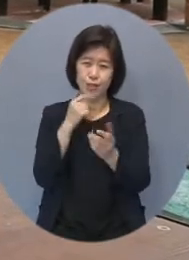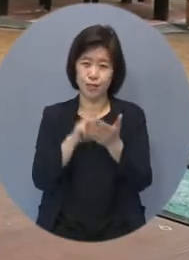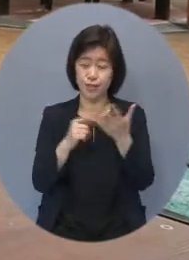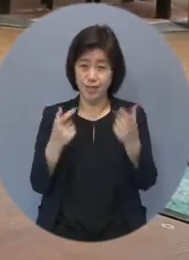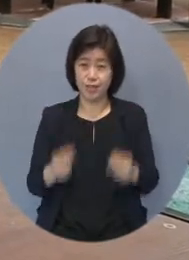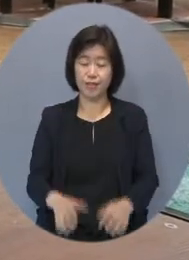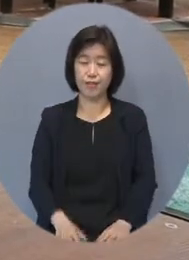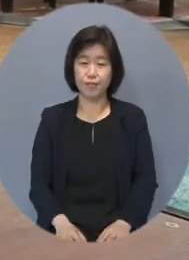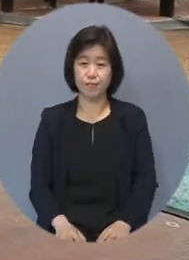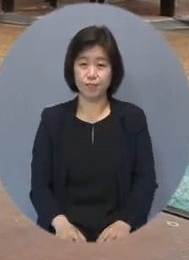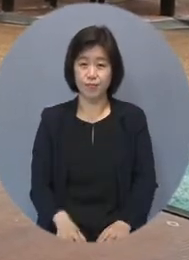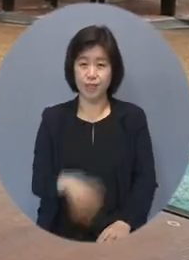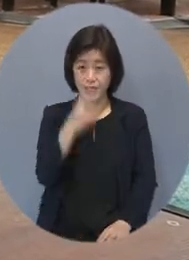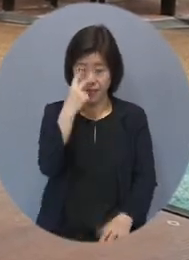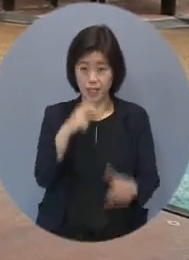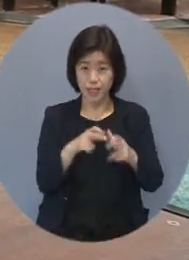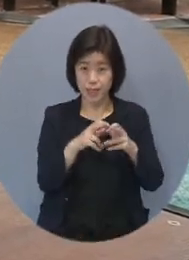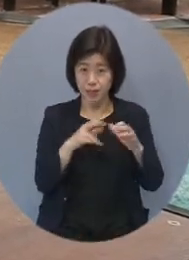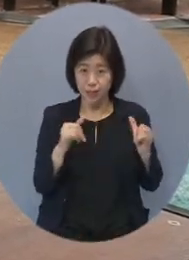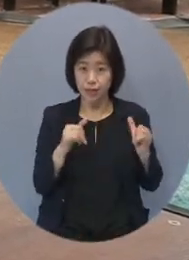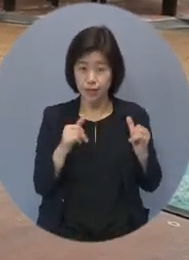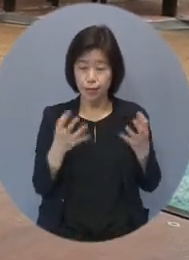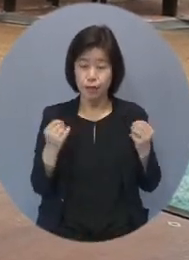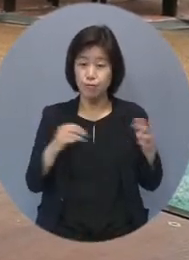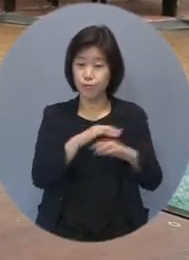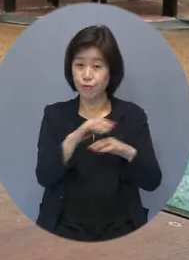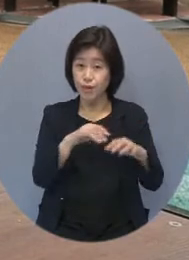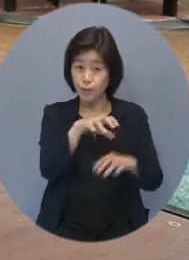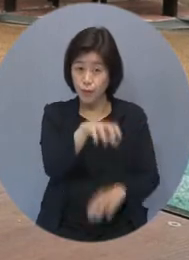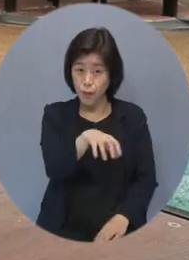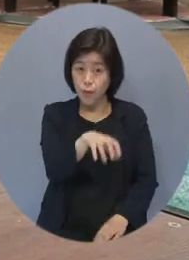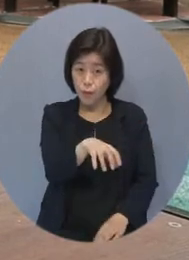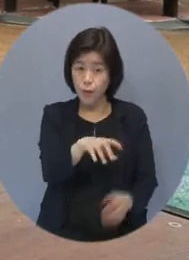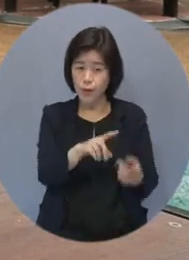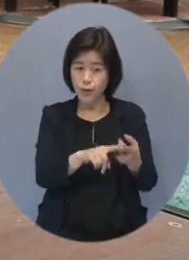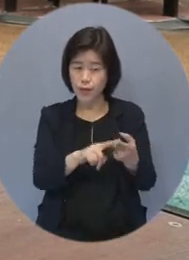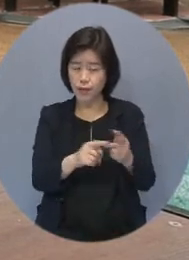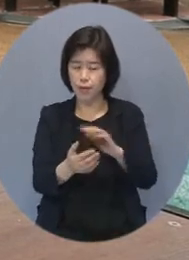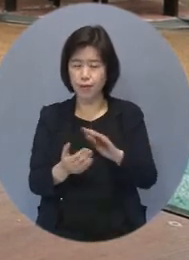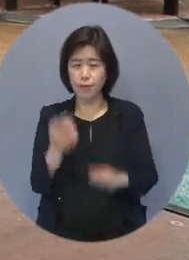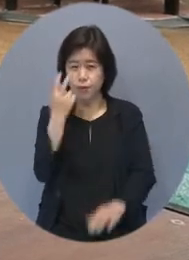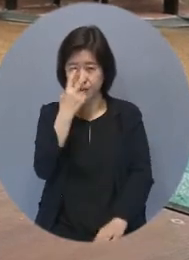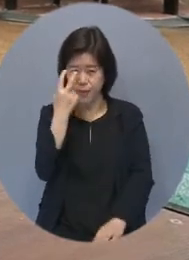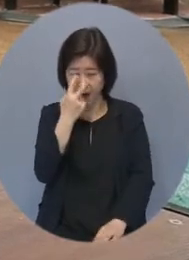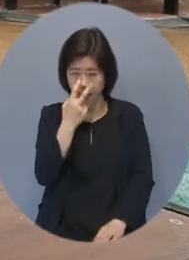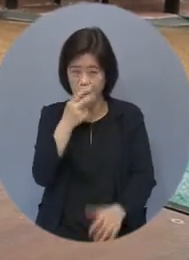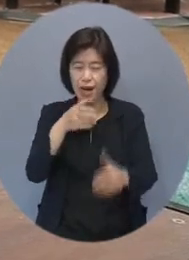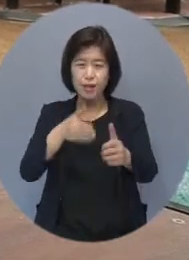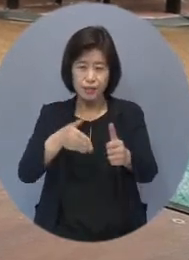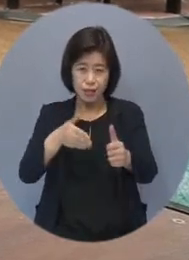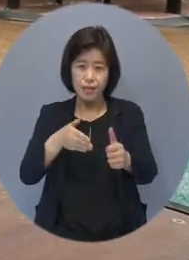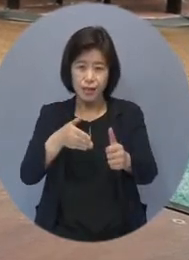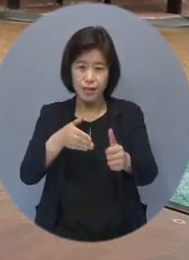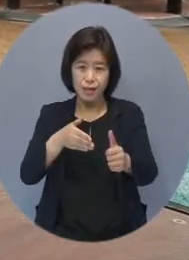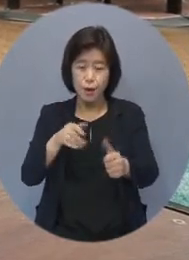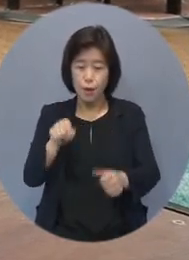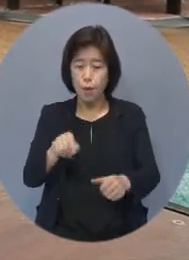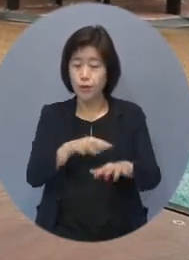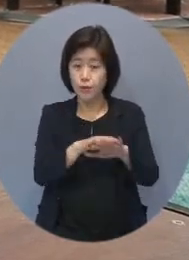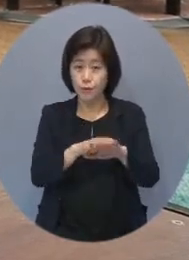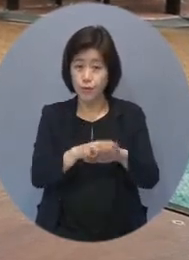그래서 시각장애인들이 많이 다니는 곳을 조금 조사를 해서라도 그런 촉지도가